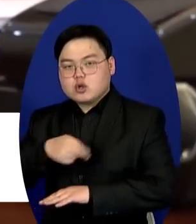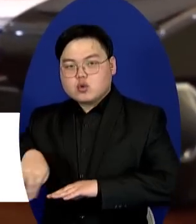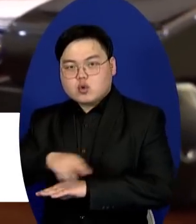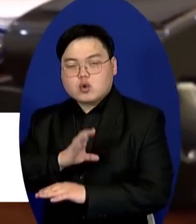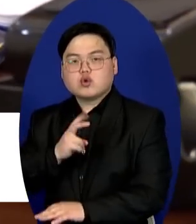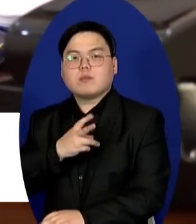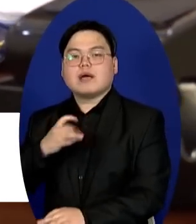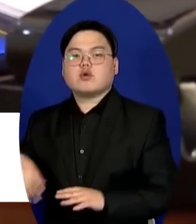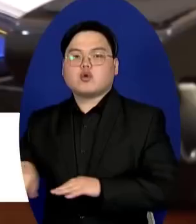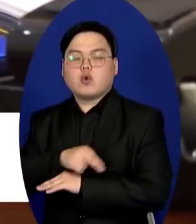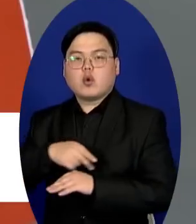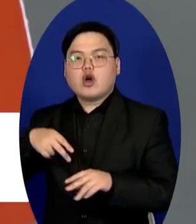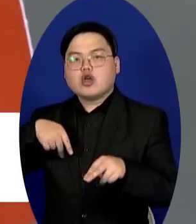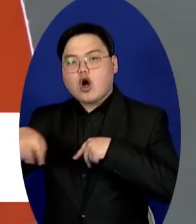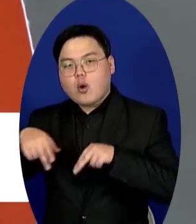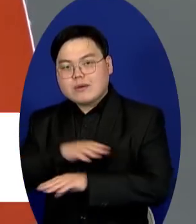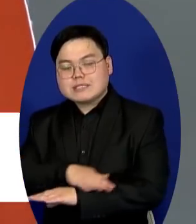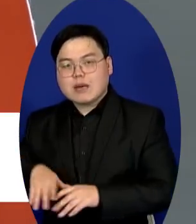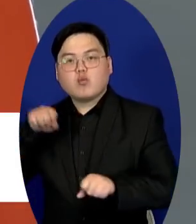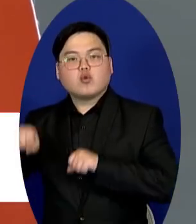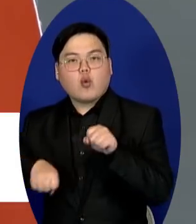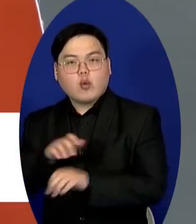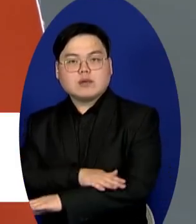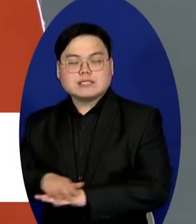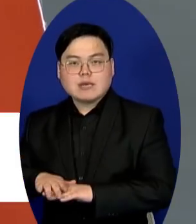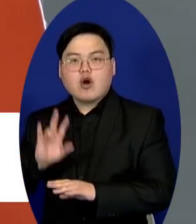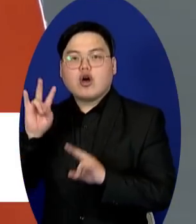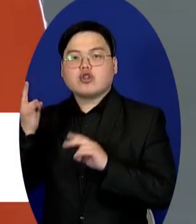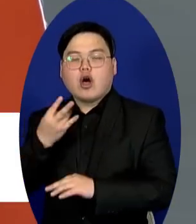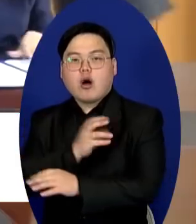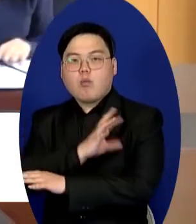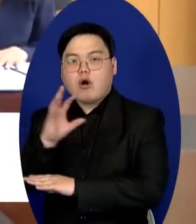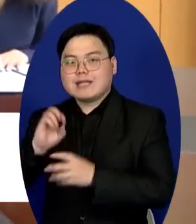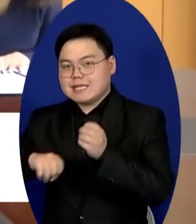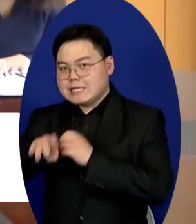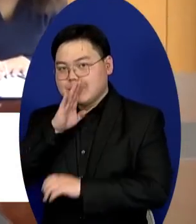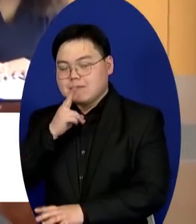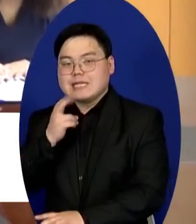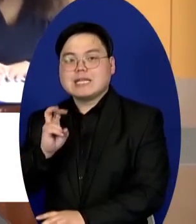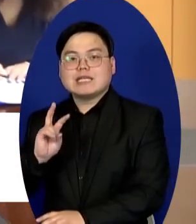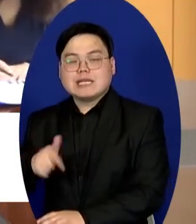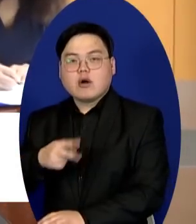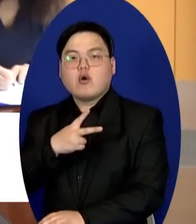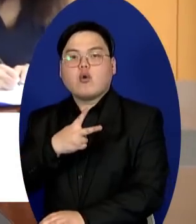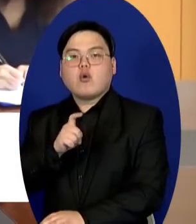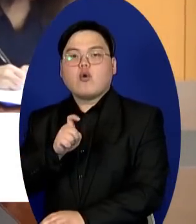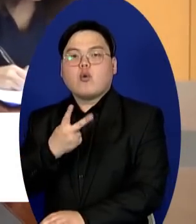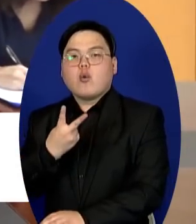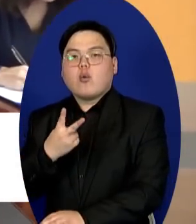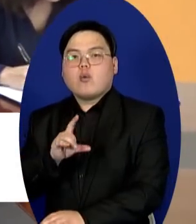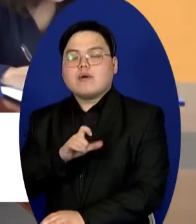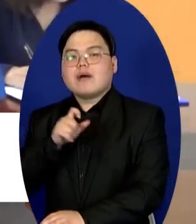дүүрэгт Явган зам, Дугуйн зам, тогтчлт ногоон байгууламж бүхий цэцэрлэгт хүрээлэн байгуулах юм. Цэцэрлэгт хүрээлэнгийн байршлыг наривчлан